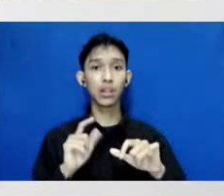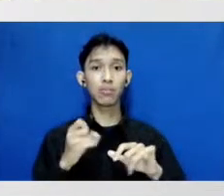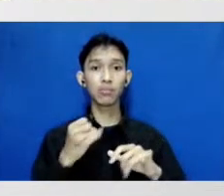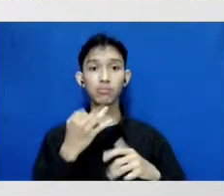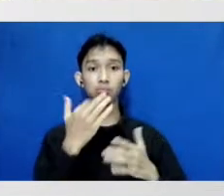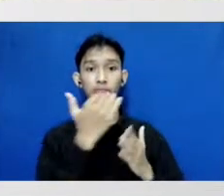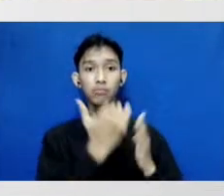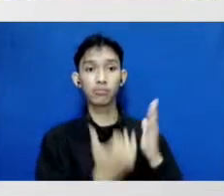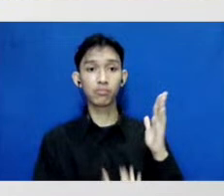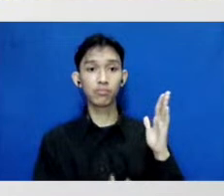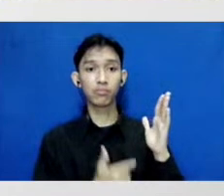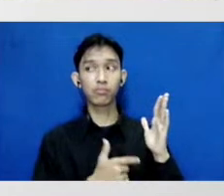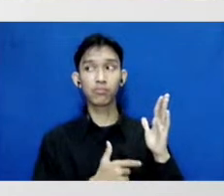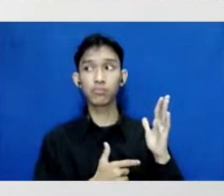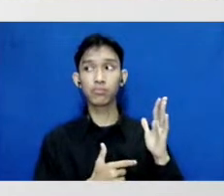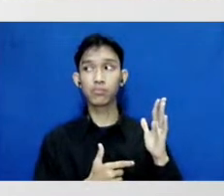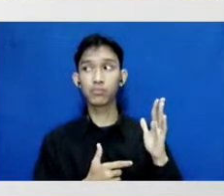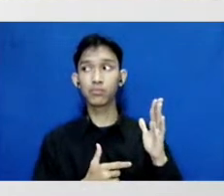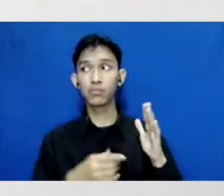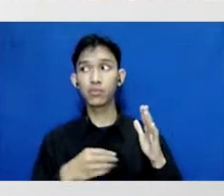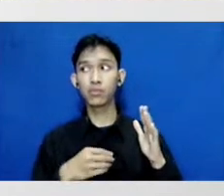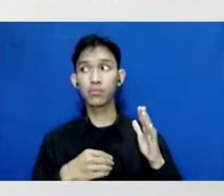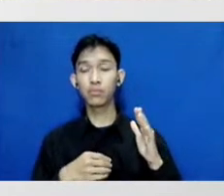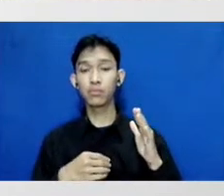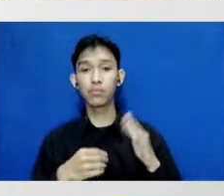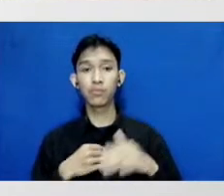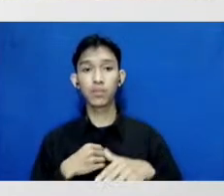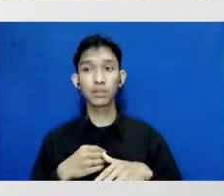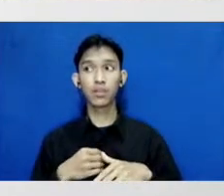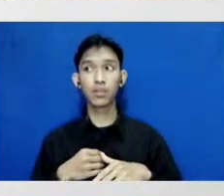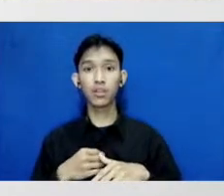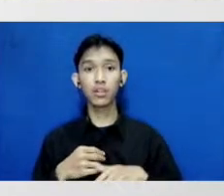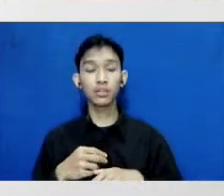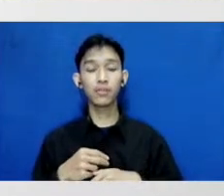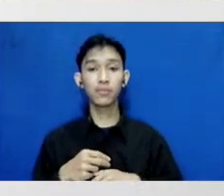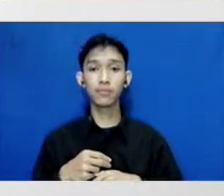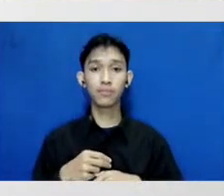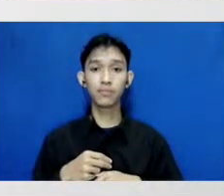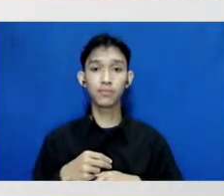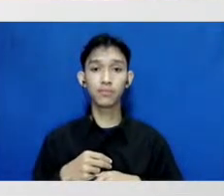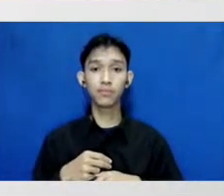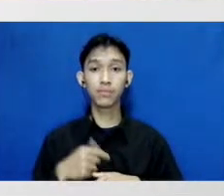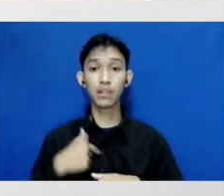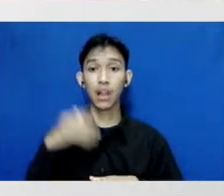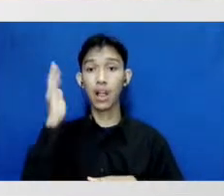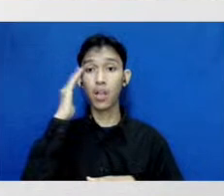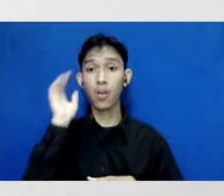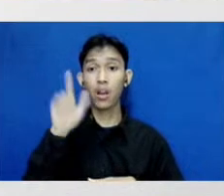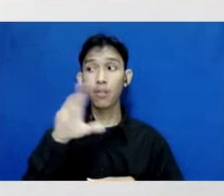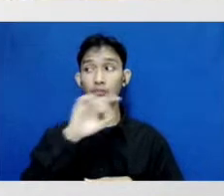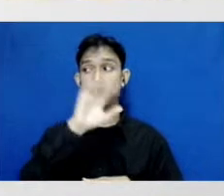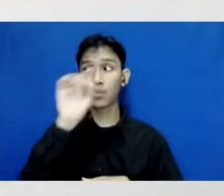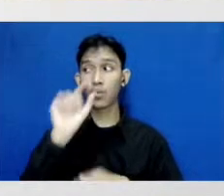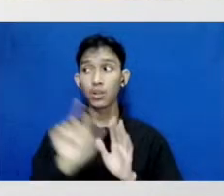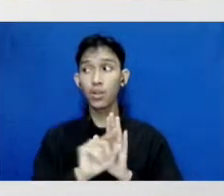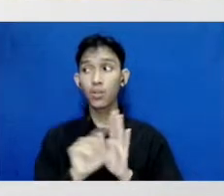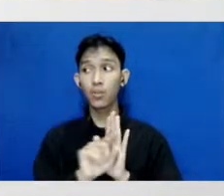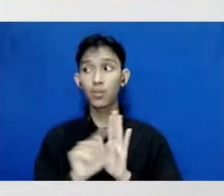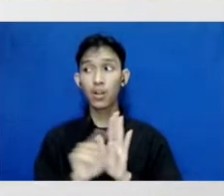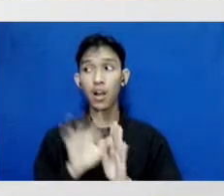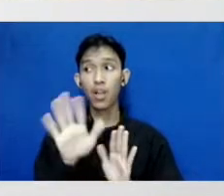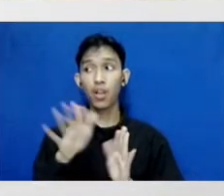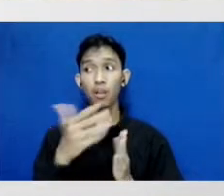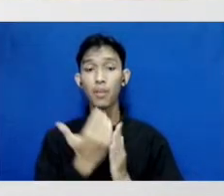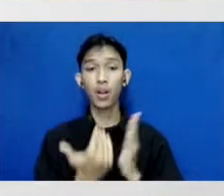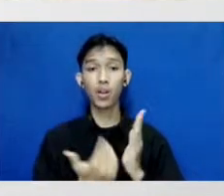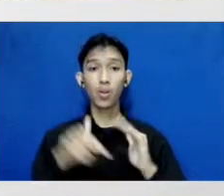architecture. Yang dimaksud dengan hukum itu, law and regulation, tentu kita tahu adalah beragam undang-undang dan peraturan